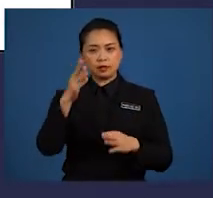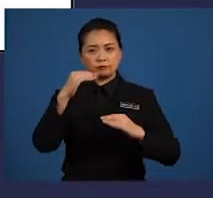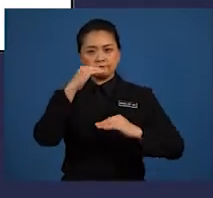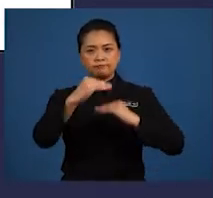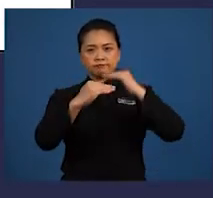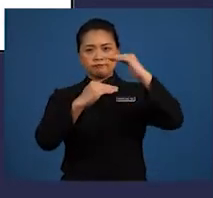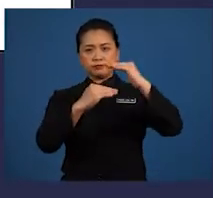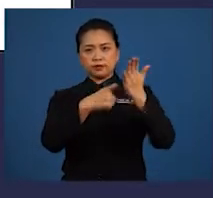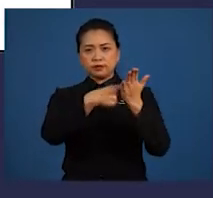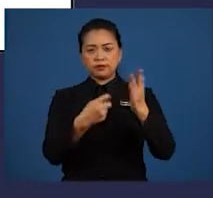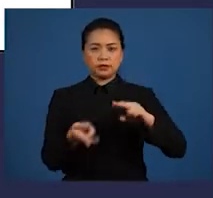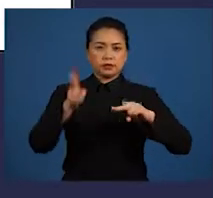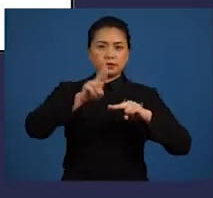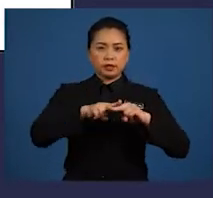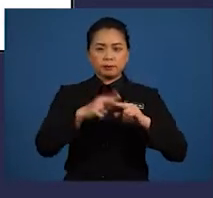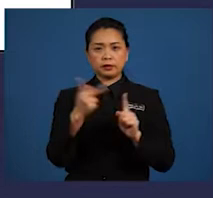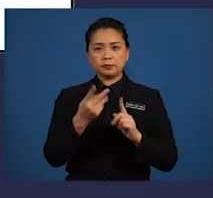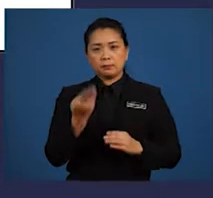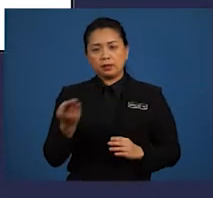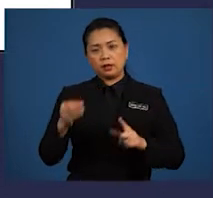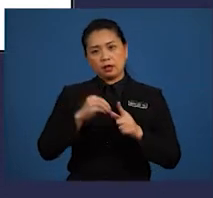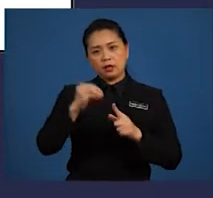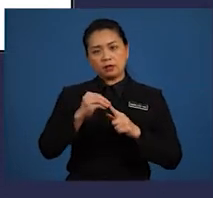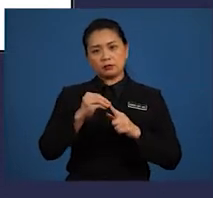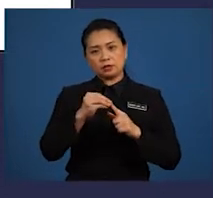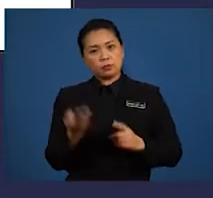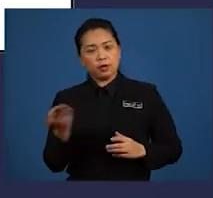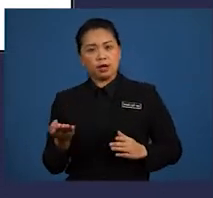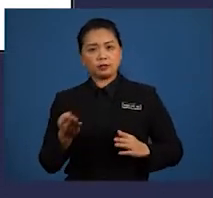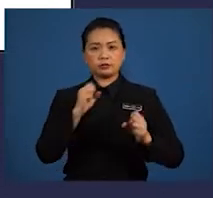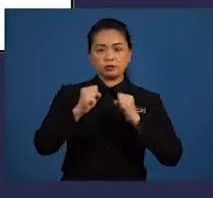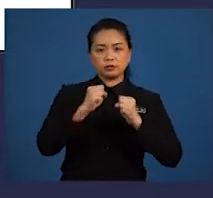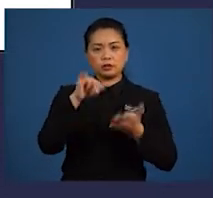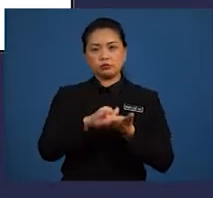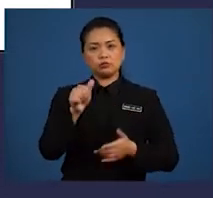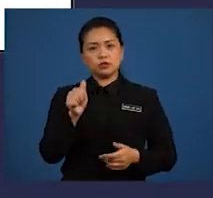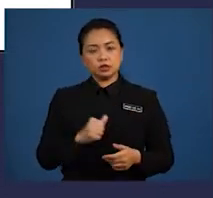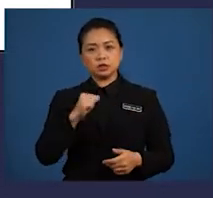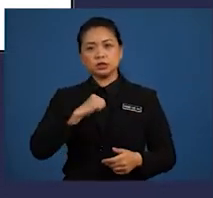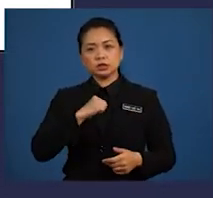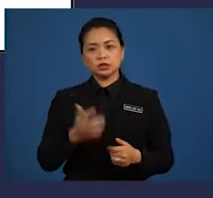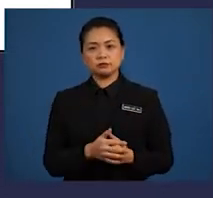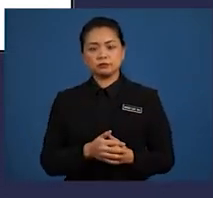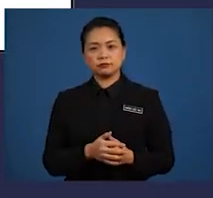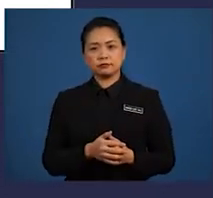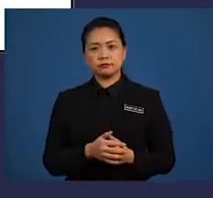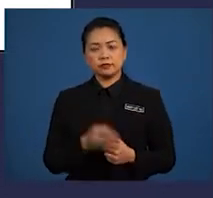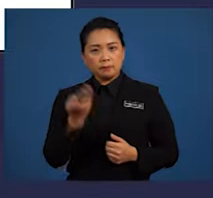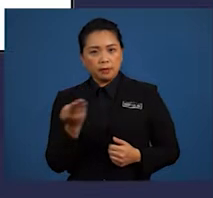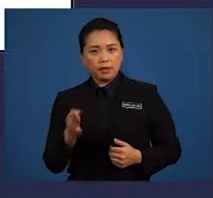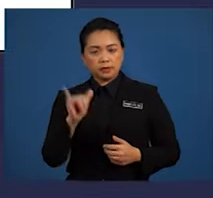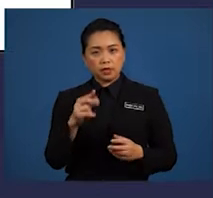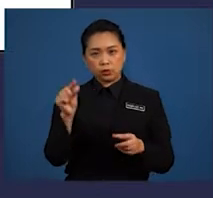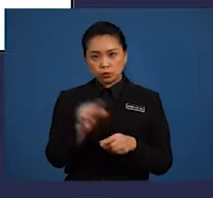meningkatkan nilai tambah terhadap bahan atau karya sastra itu sendiri karya sastra yang menggunakan